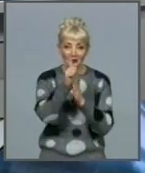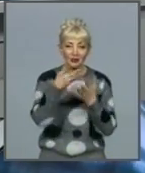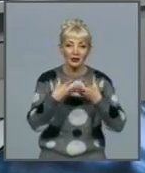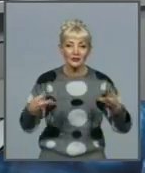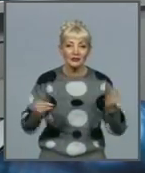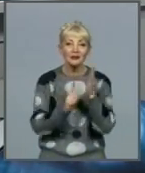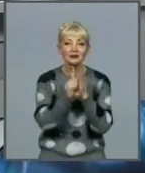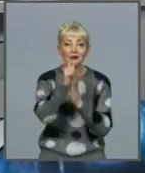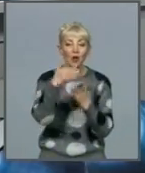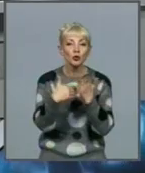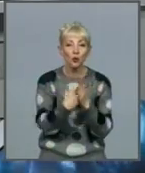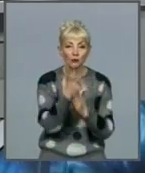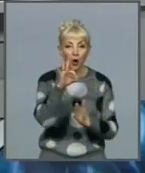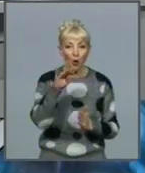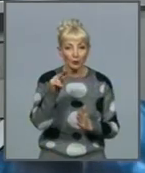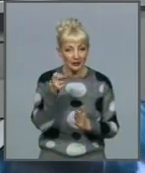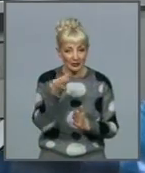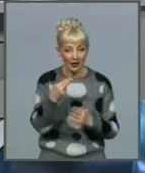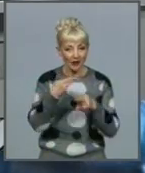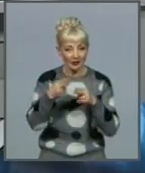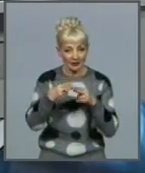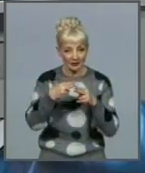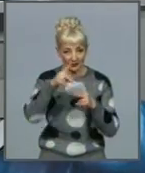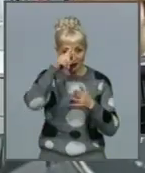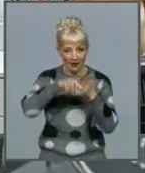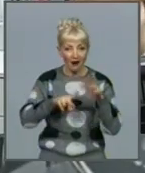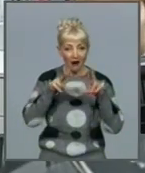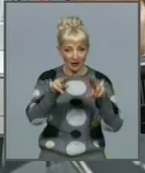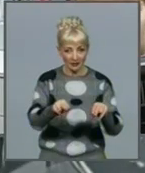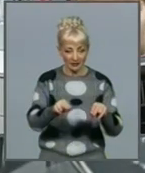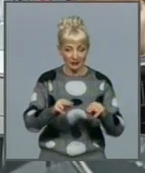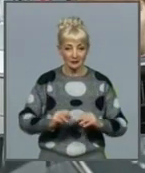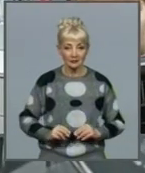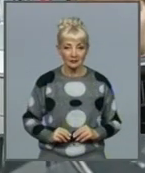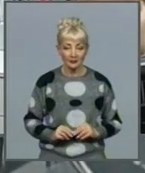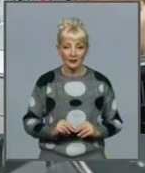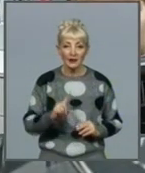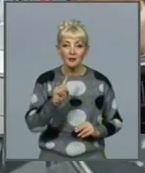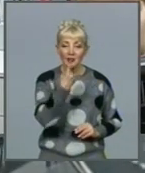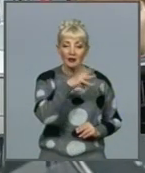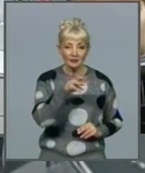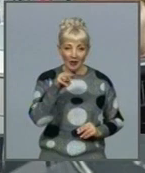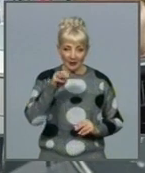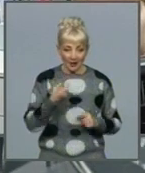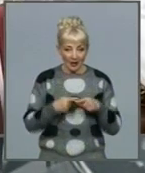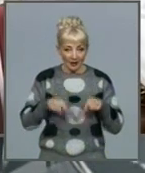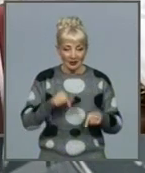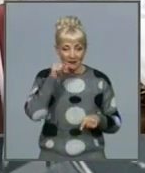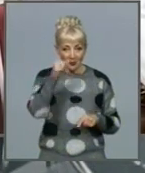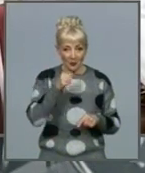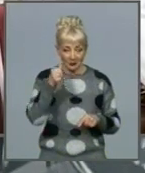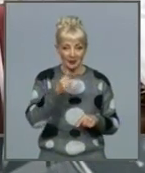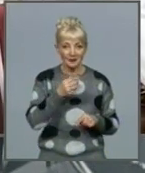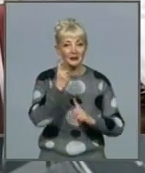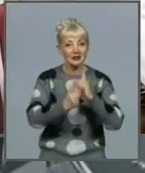– кредитні гарантії. Всі деталі в Віллі Колтунова. 1 березня поточного року ознаменується змінами у